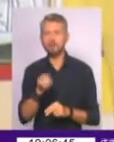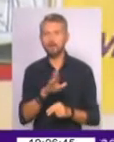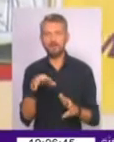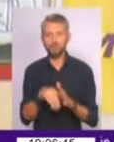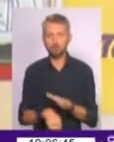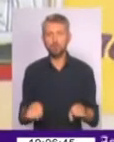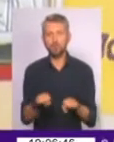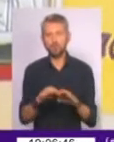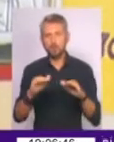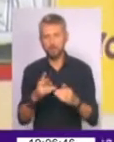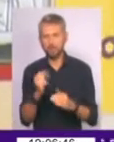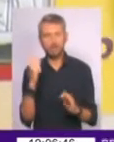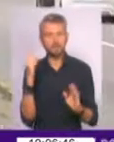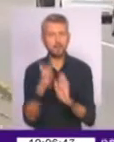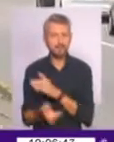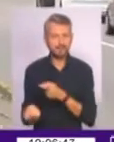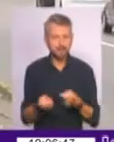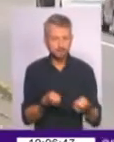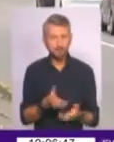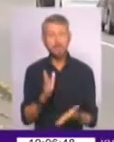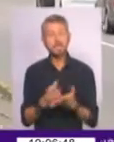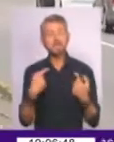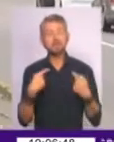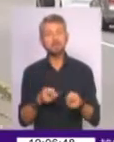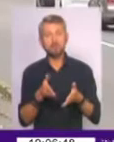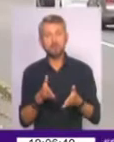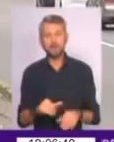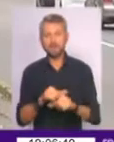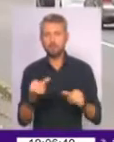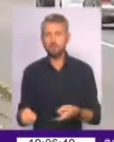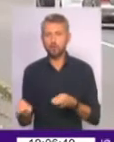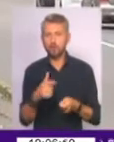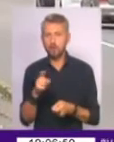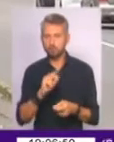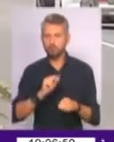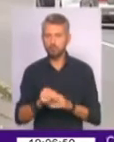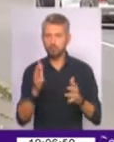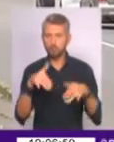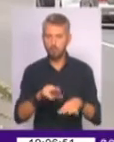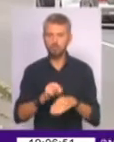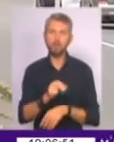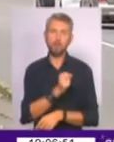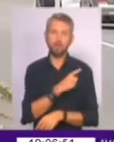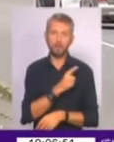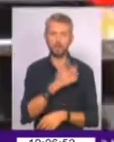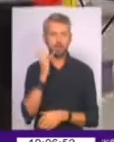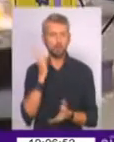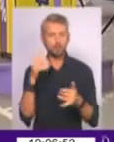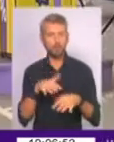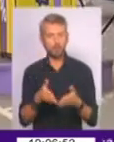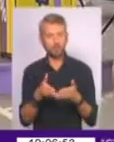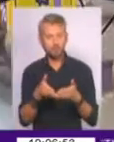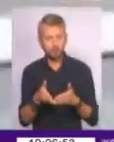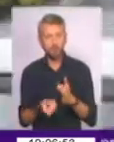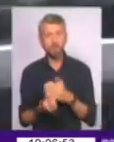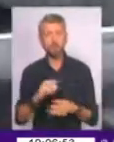введуть подібні обмеження і на транзит. Є і інший вихід – збільшити постачання газу морем через Одеський та Чорноморський порти. Та от